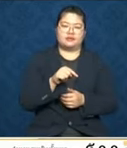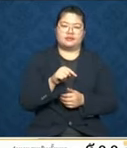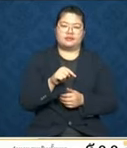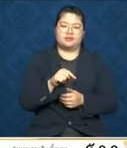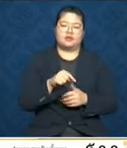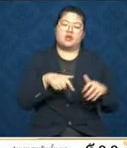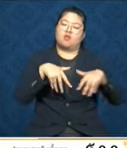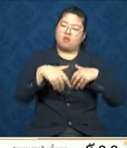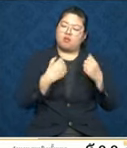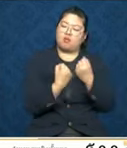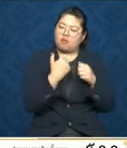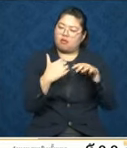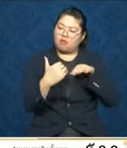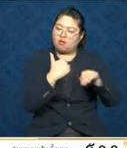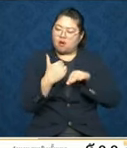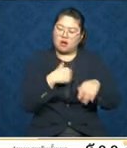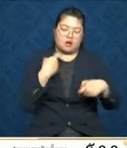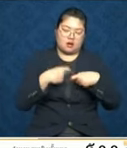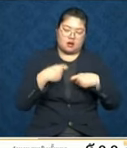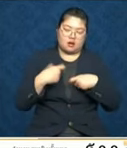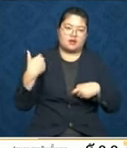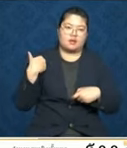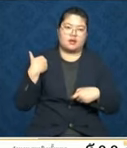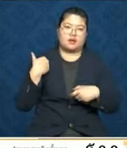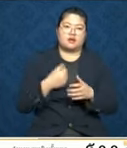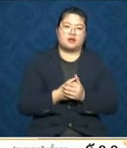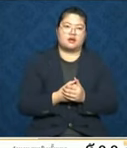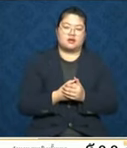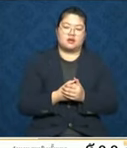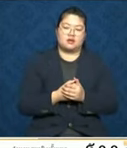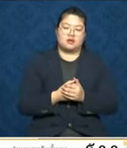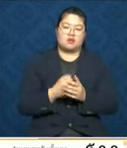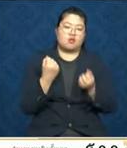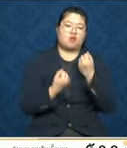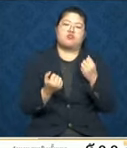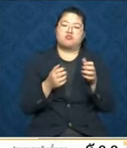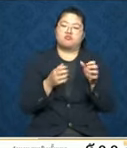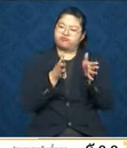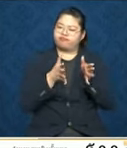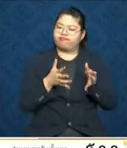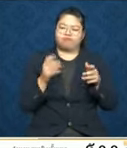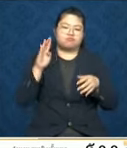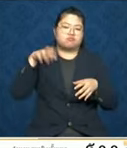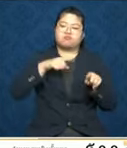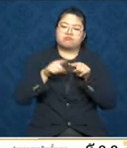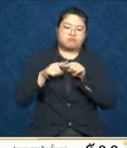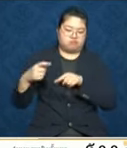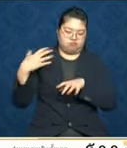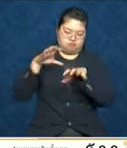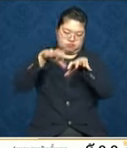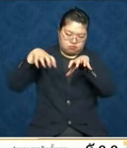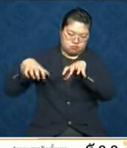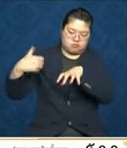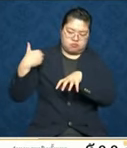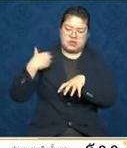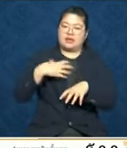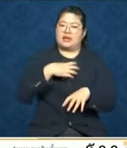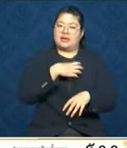ให้กับพี่น้องชาวทวีวัฒนามากครับคือเราไม่อยากจะอยู่ร่วมกับเขานะครับแต่เราจำเป็นต้องอยู่ร่วมกับเขาแต่เราอยู่ร่วมกับเขาแล้วอ่ะเราก็อยากให้เข